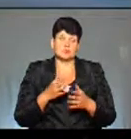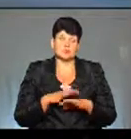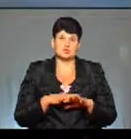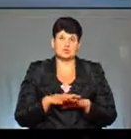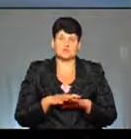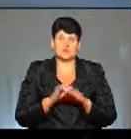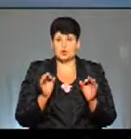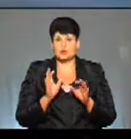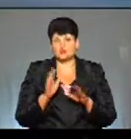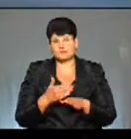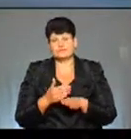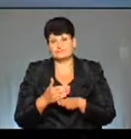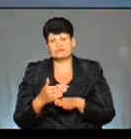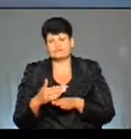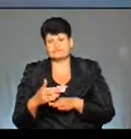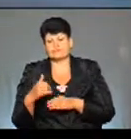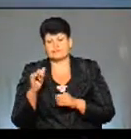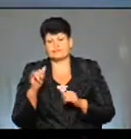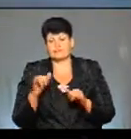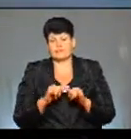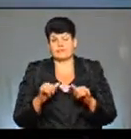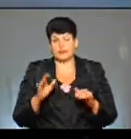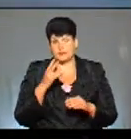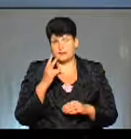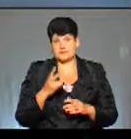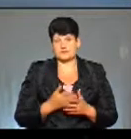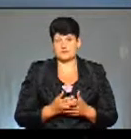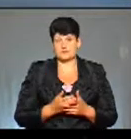нічого, будемо йти, маємо на що дивитися.